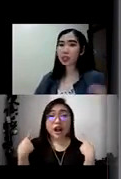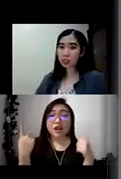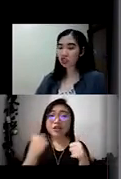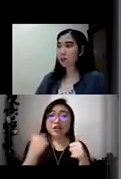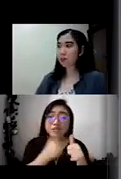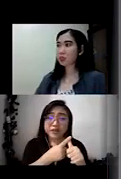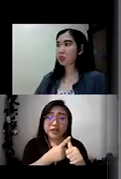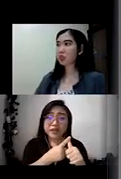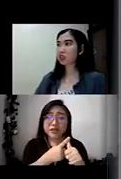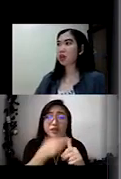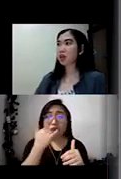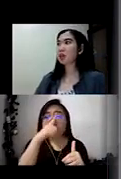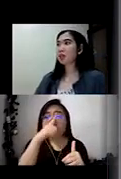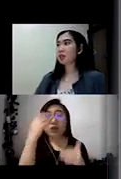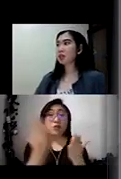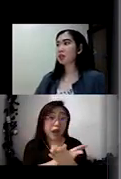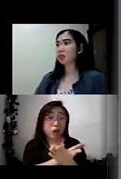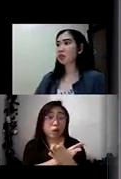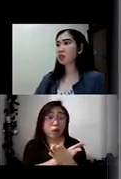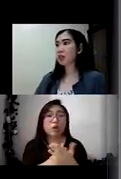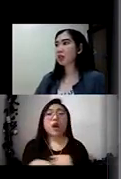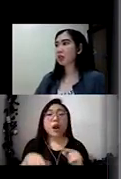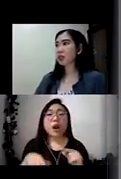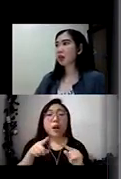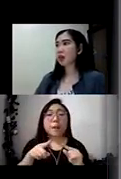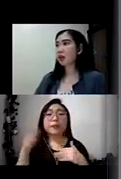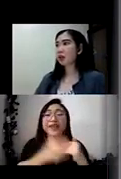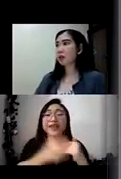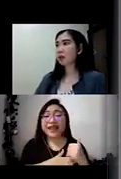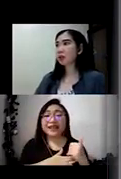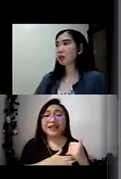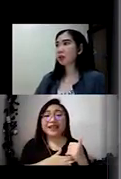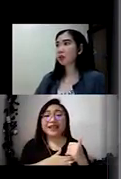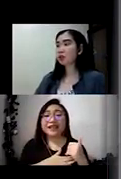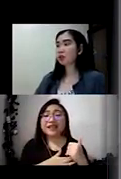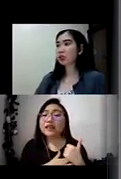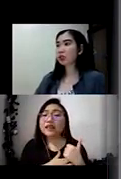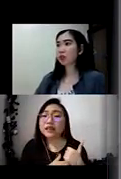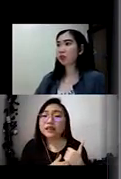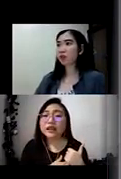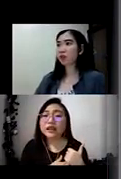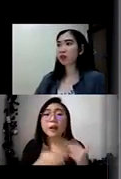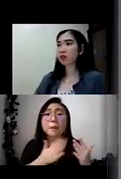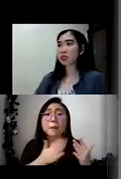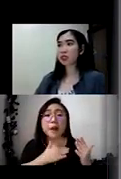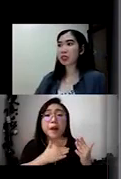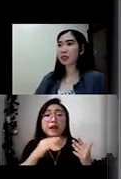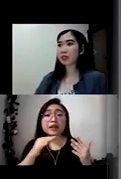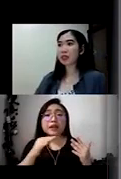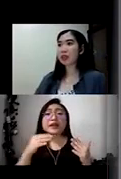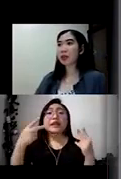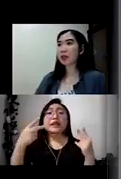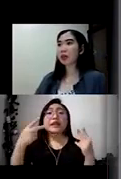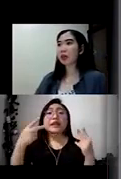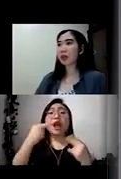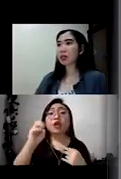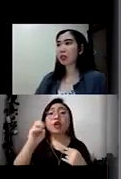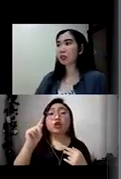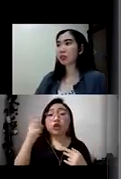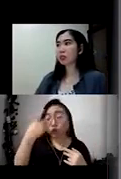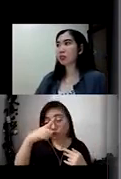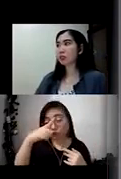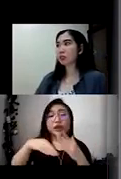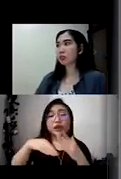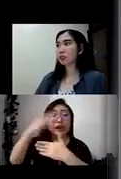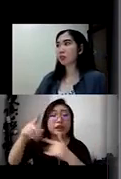mas recent siya, mas nauna siya kaysa dito sa note ko na ginawa for this calendar. But if I click on